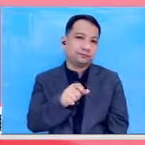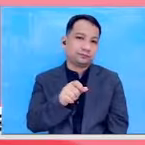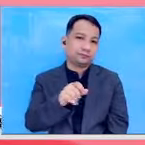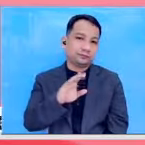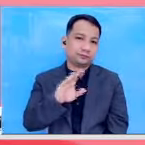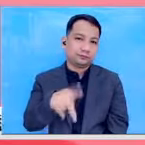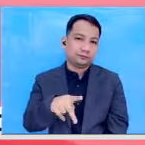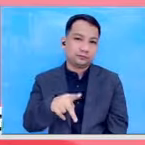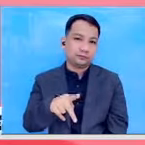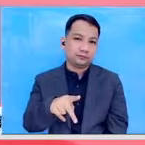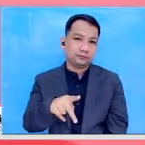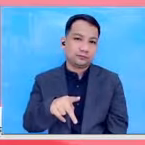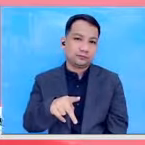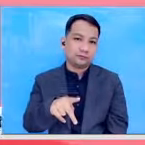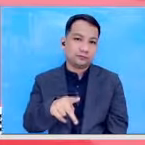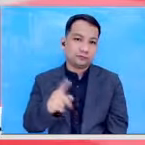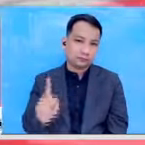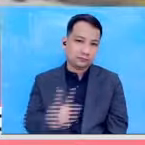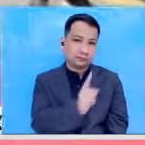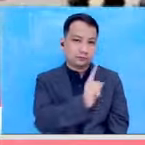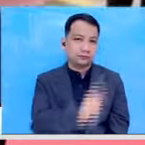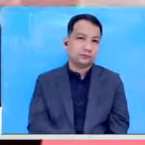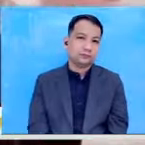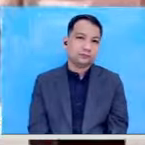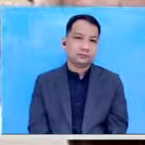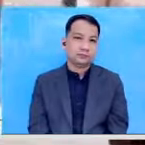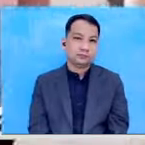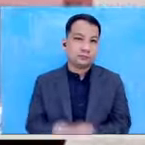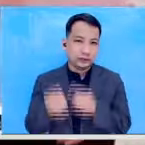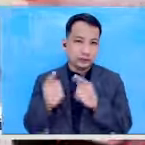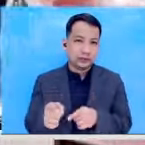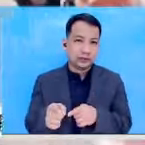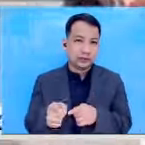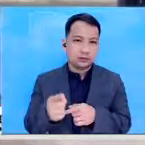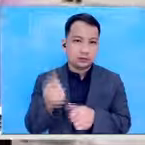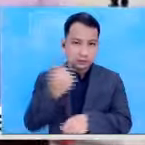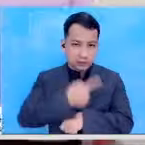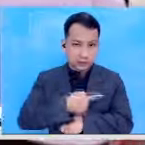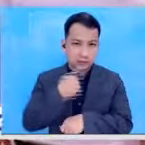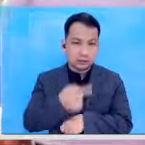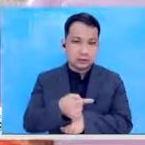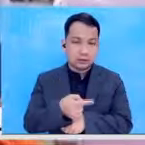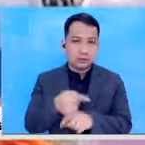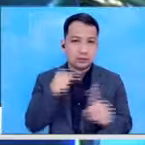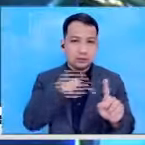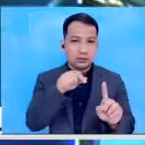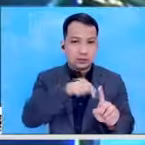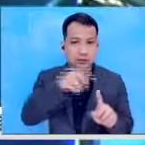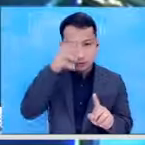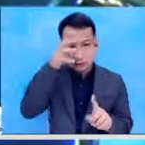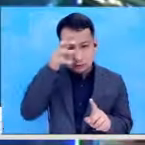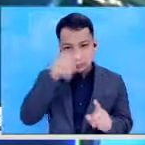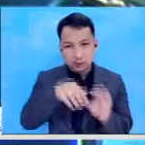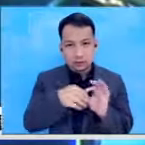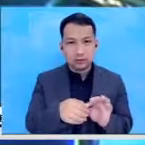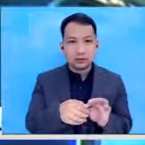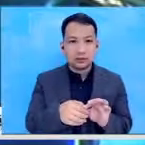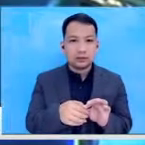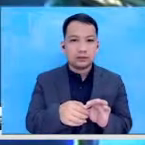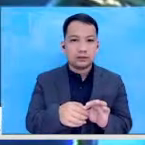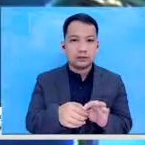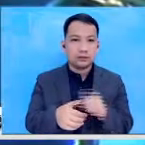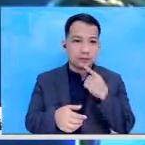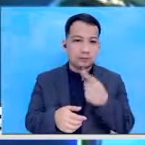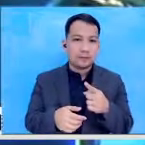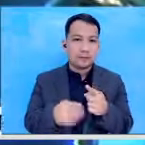ng umakyat pa eroplano. Nangyari yan isang araw matapos bakbakan ng ama ni VP Sara na si dating Pangulong Rodrigo